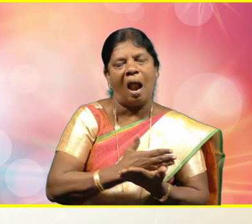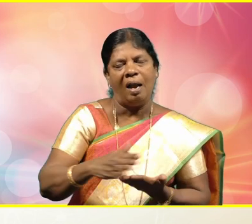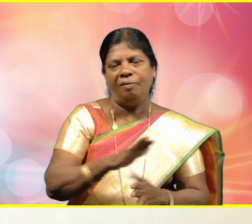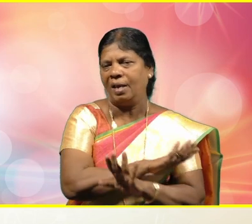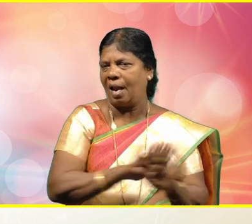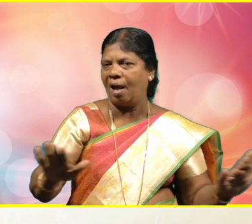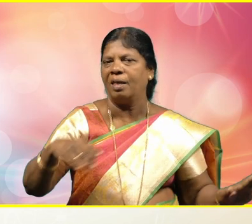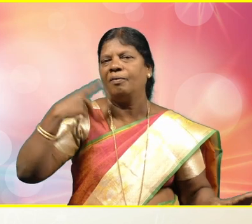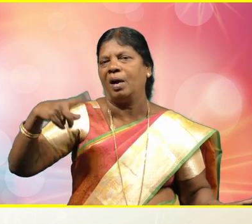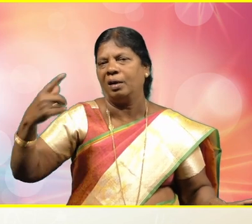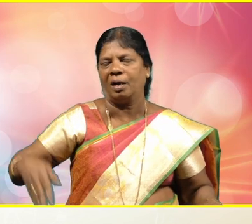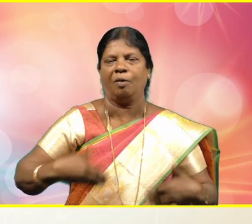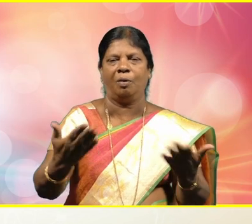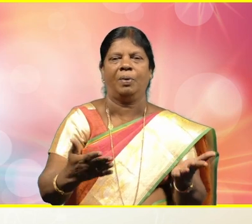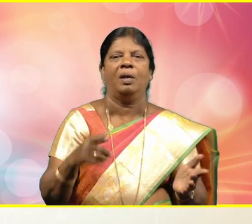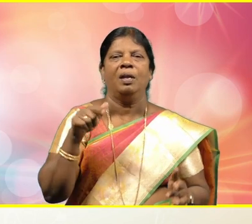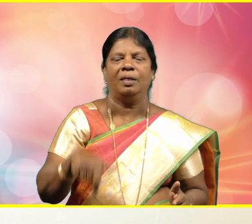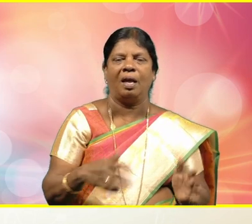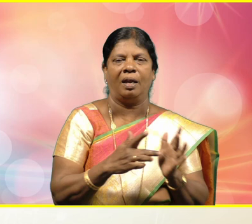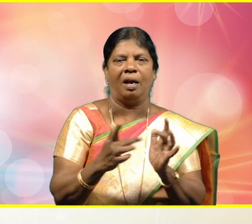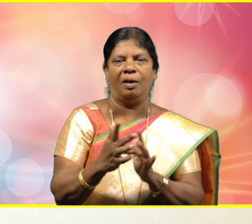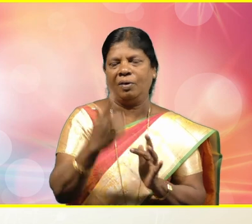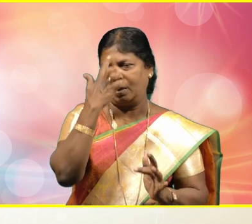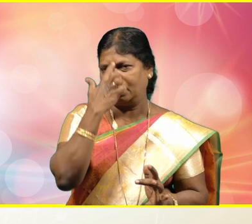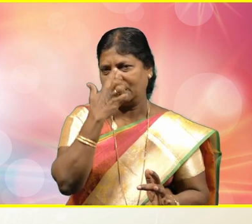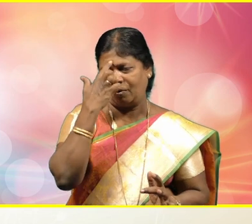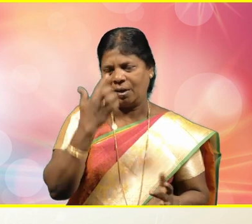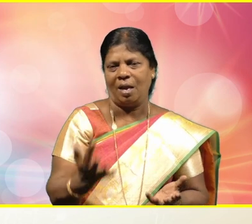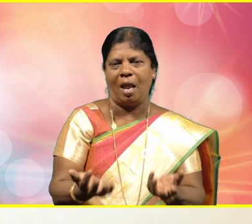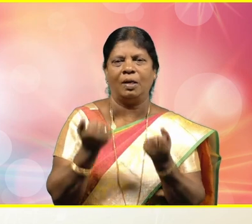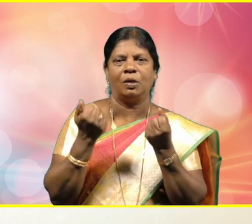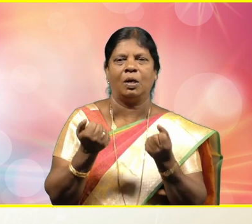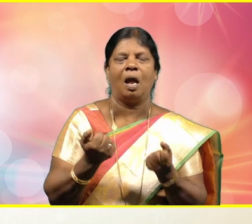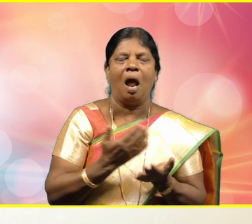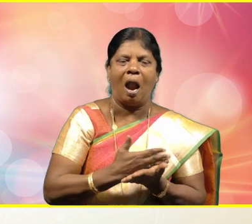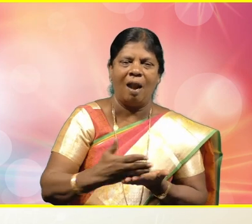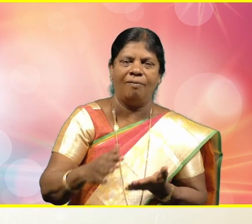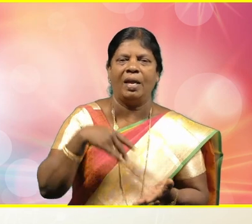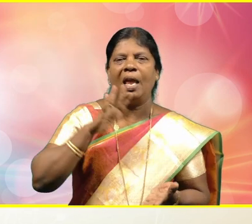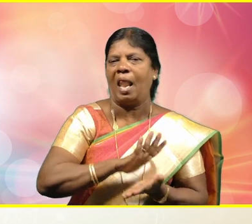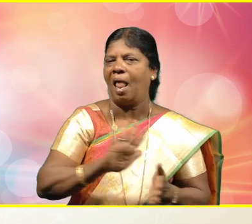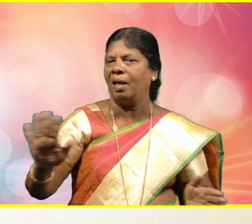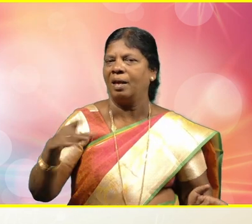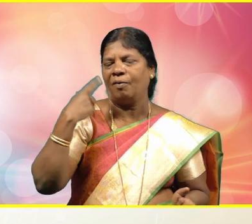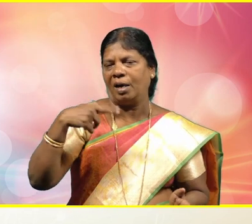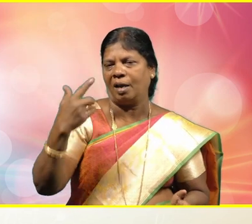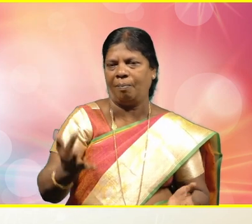இந்த ஆண்டவராகிய இயேசு கிறிஸ்துவை ஏற்றுக்கொண்டு அழிவில்லா வாழ்வை